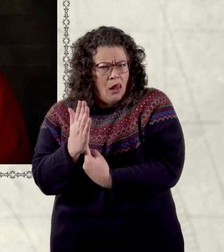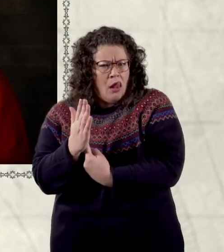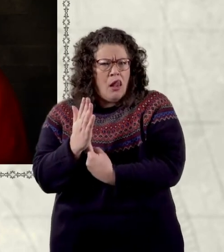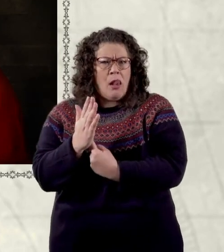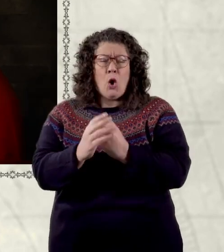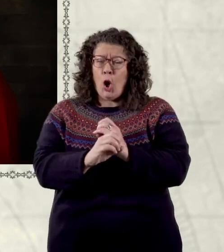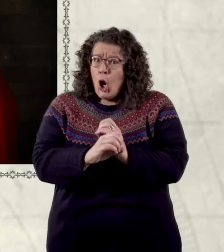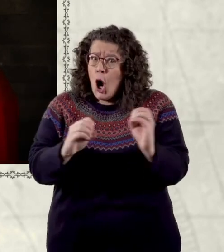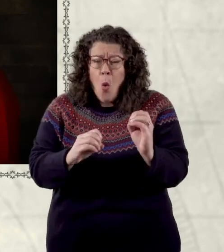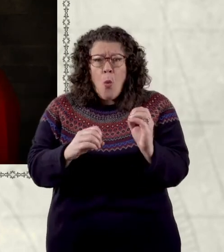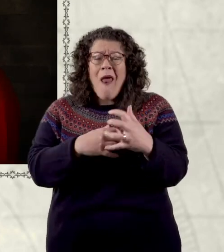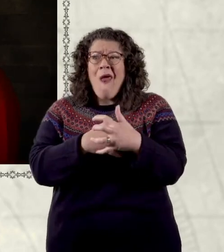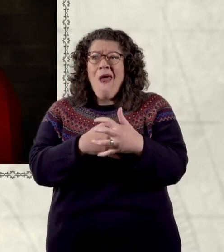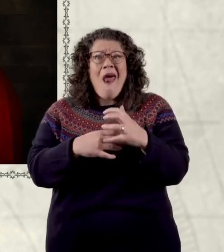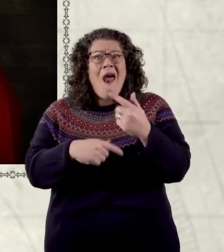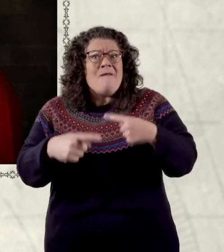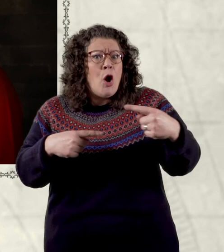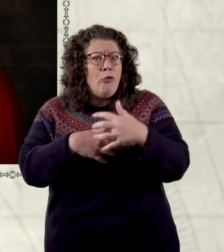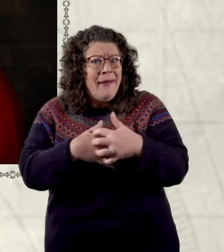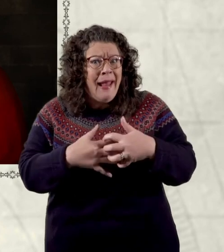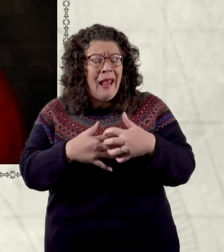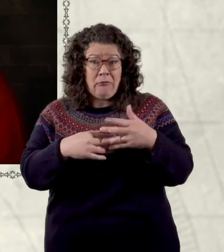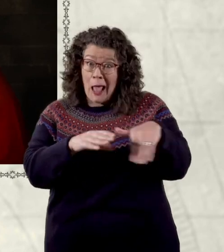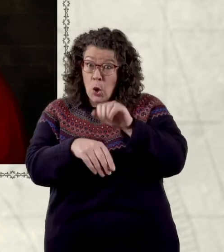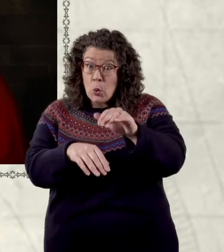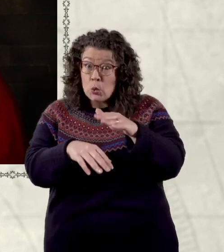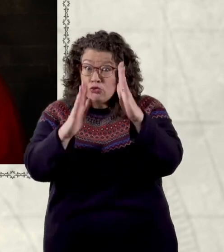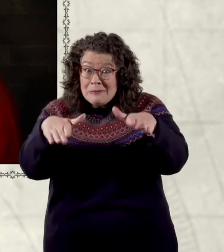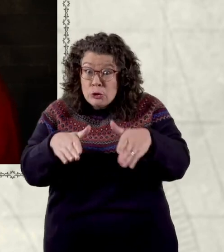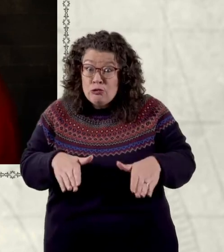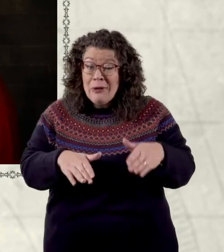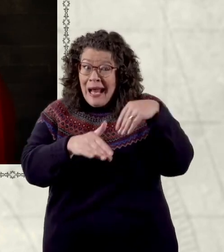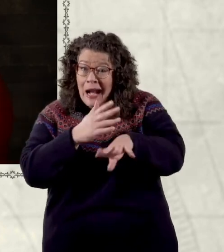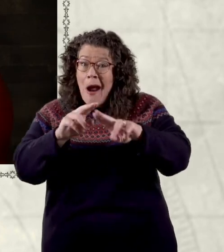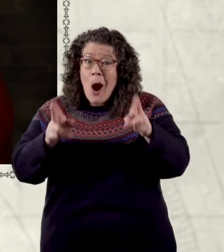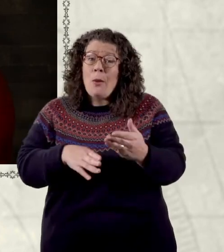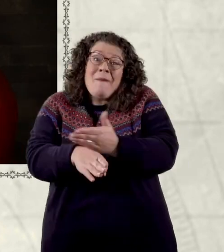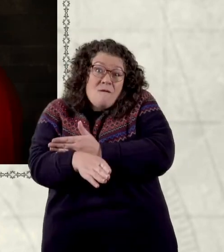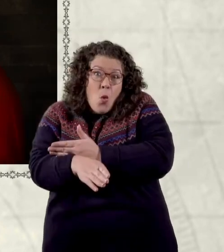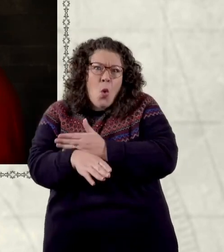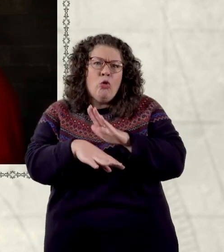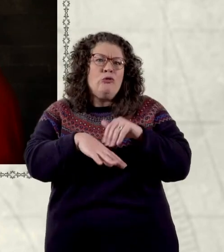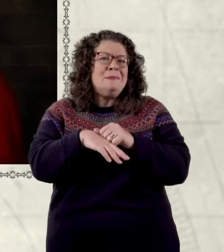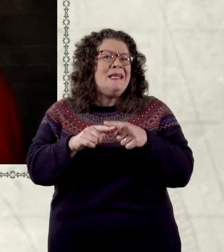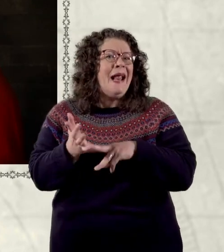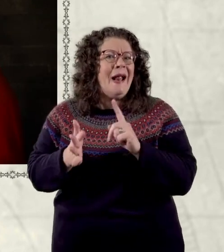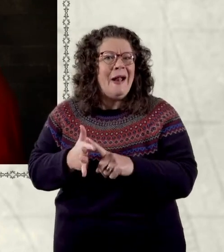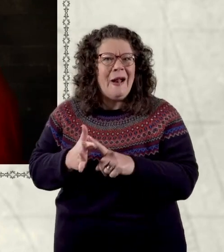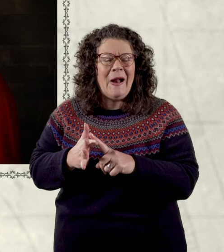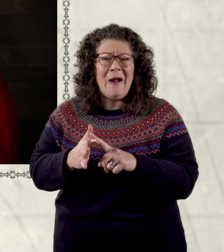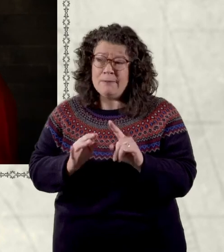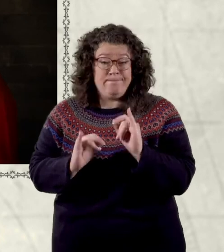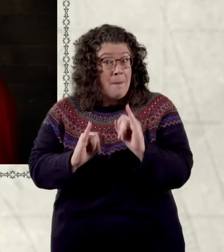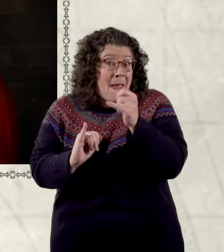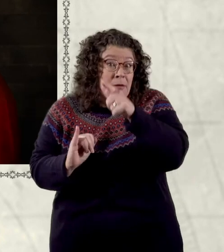gan gynnwys y goeden Nadolig i ddod i'r tŷ cyn noswyl Nadolig. Achos bydde fe'n